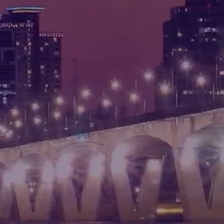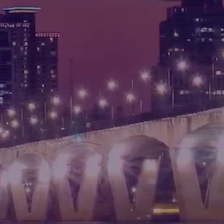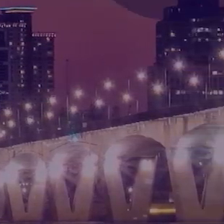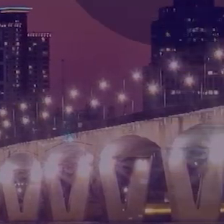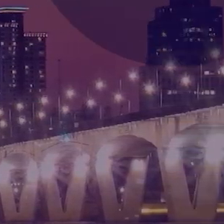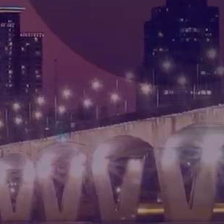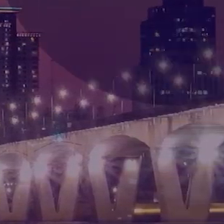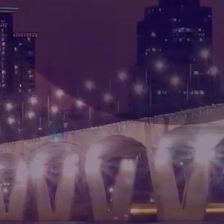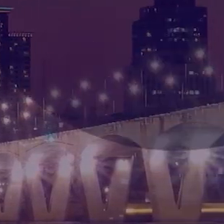아